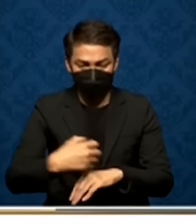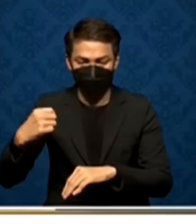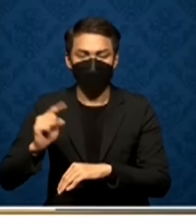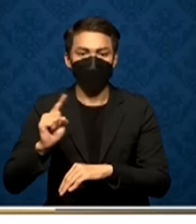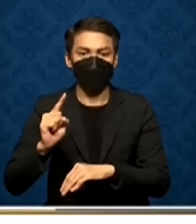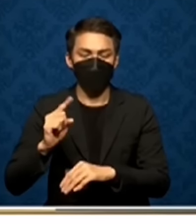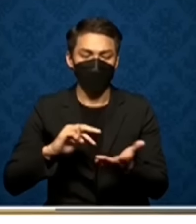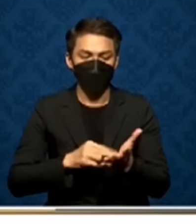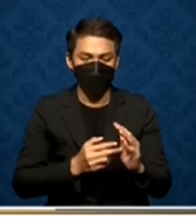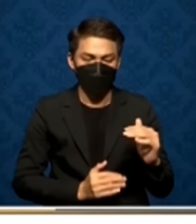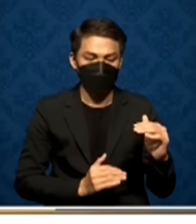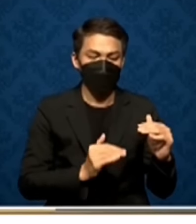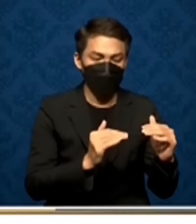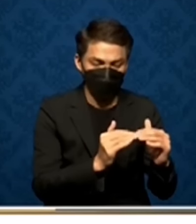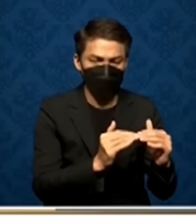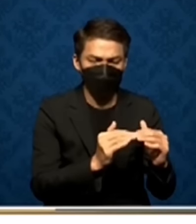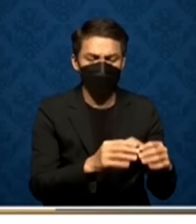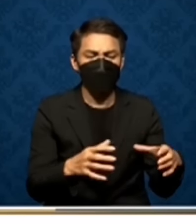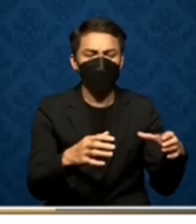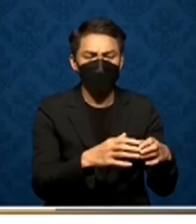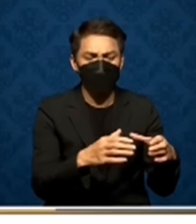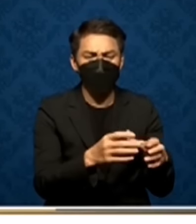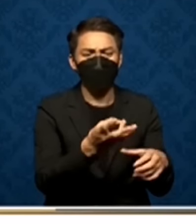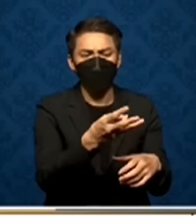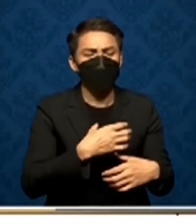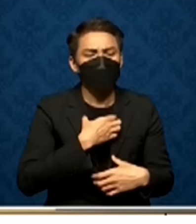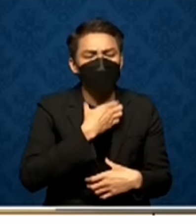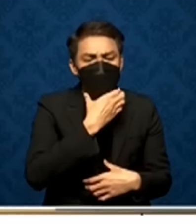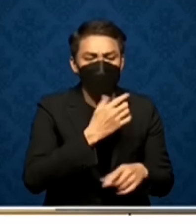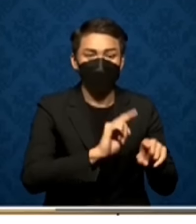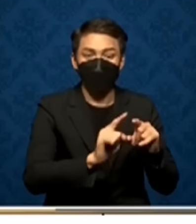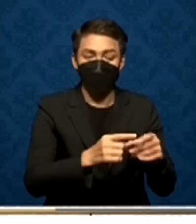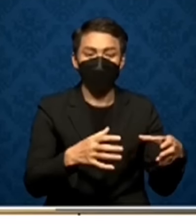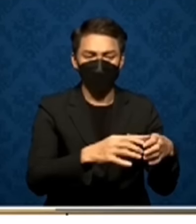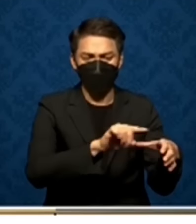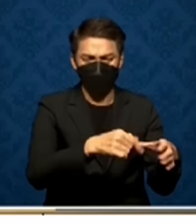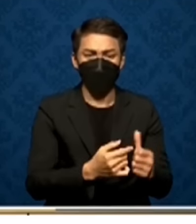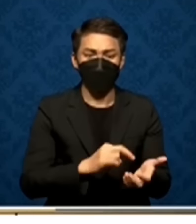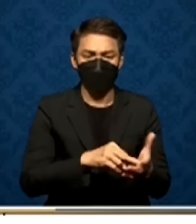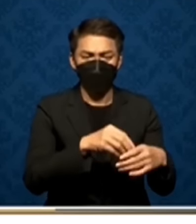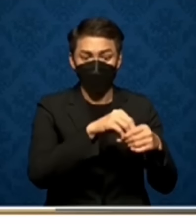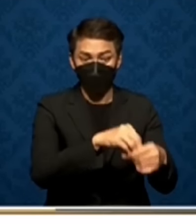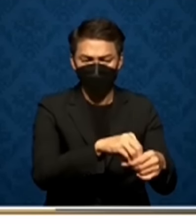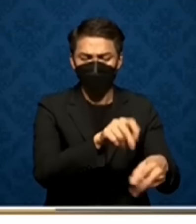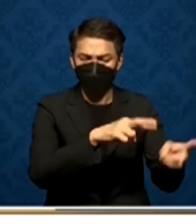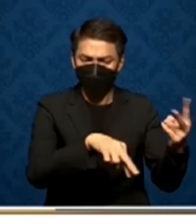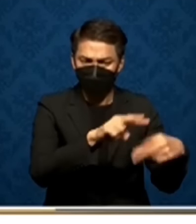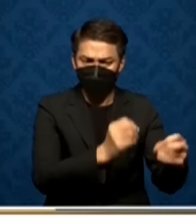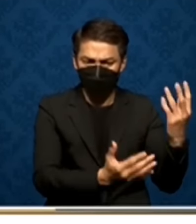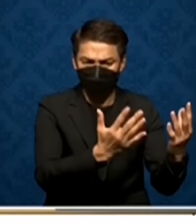ไปยึดสิทธิ์ของกลุ่มชาติพันธุ์ท่านไปทวงคืนแต่ที่เขาอยู่ป่าเพื่อรักป่าให้ม